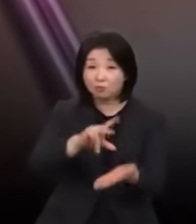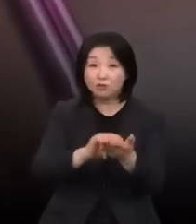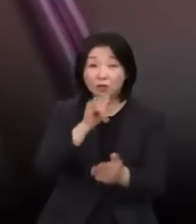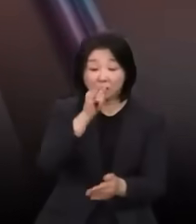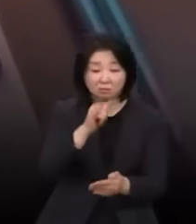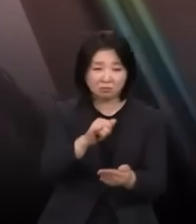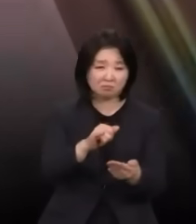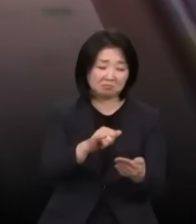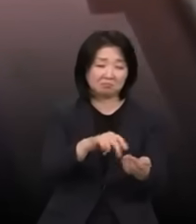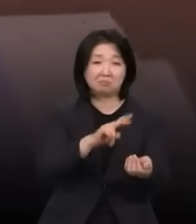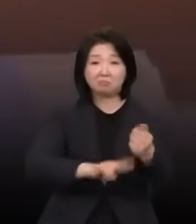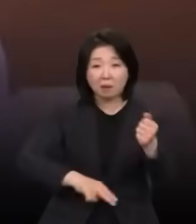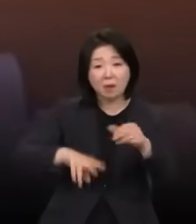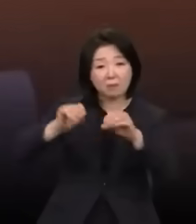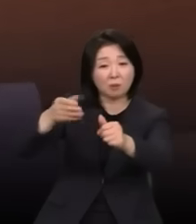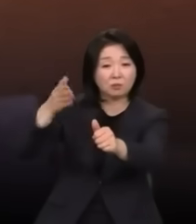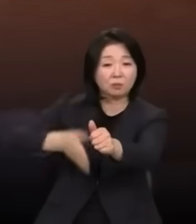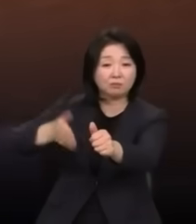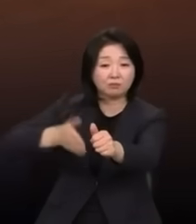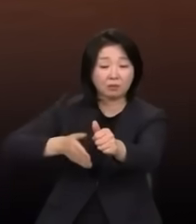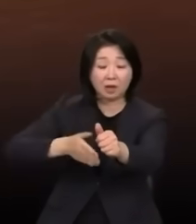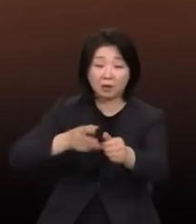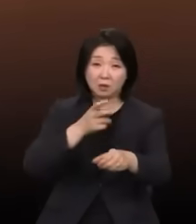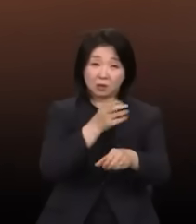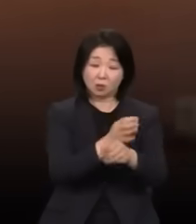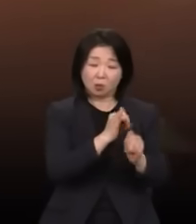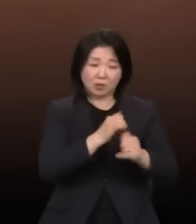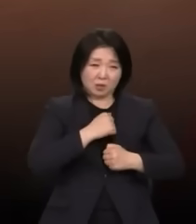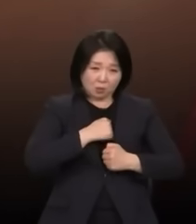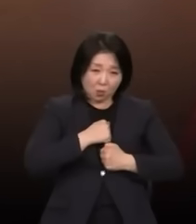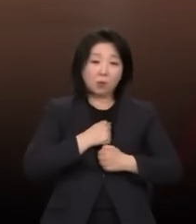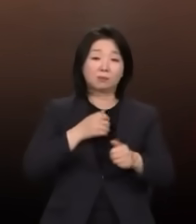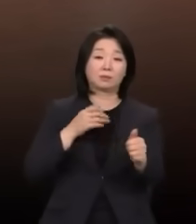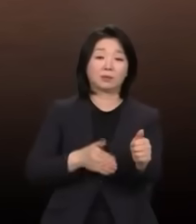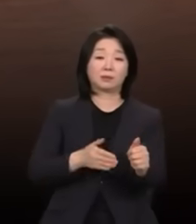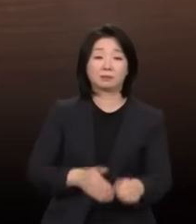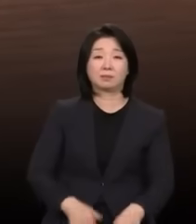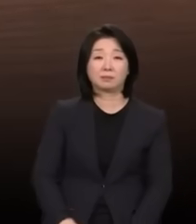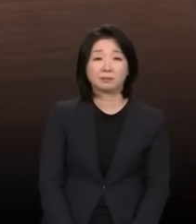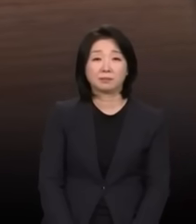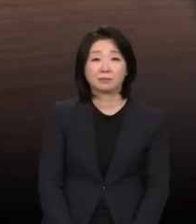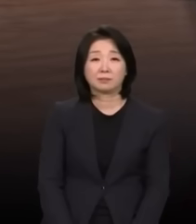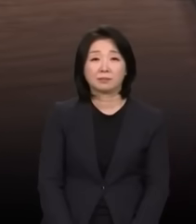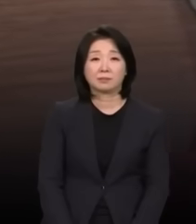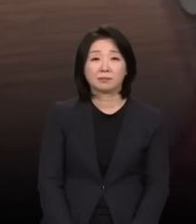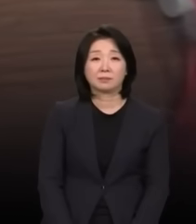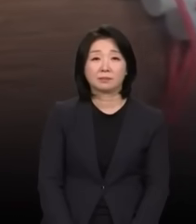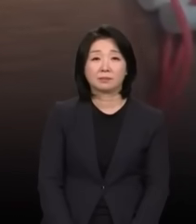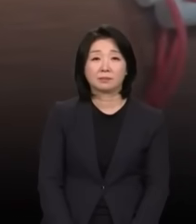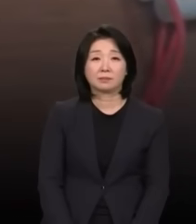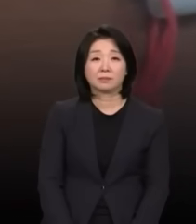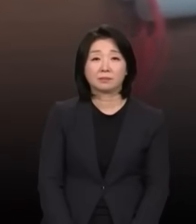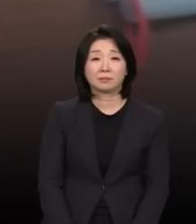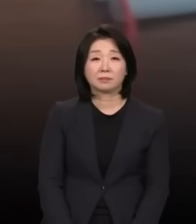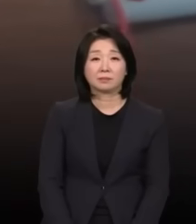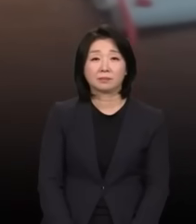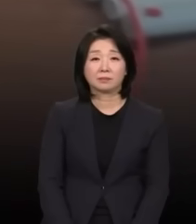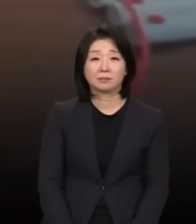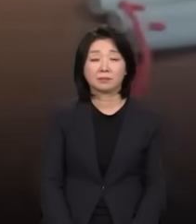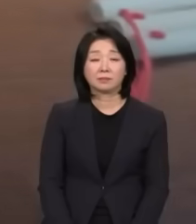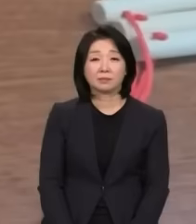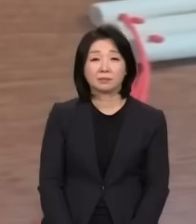판매 중지를 요청하면서 소비자들의 주의를 당부했습니다. JTBC 이상화입니다.